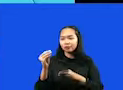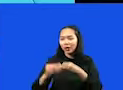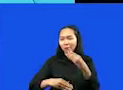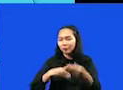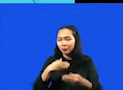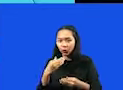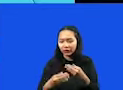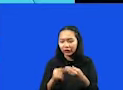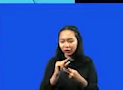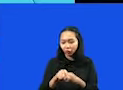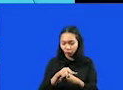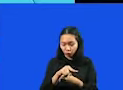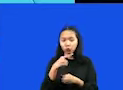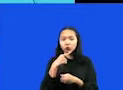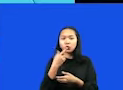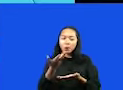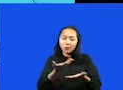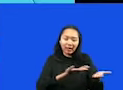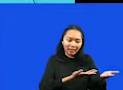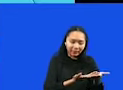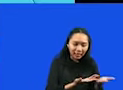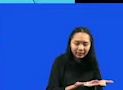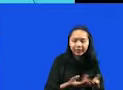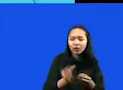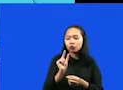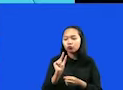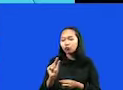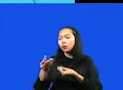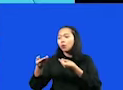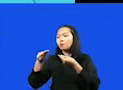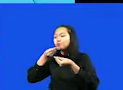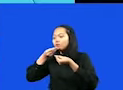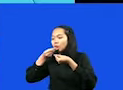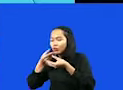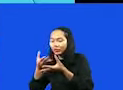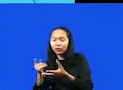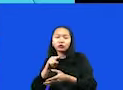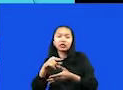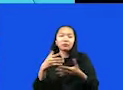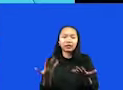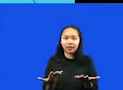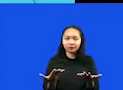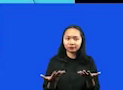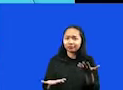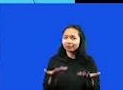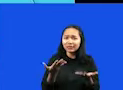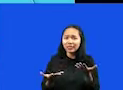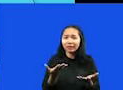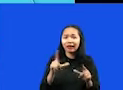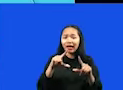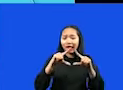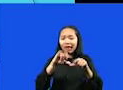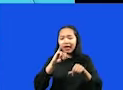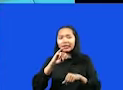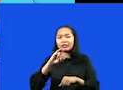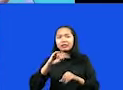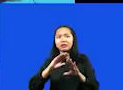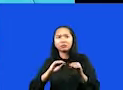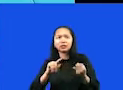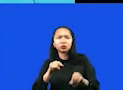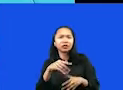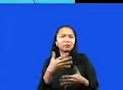pewartaan untuk pelayanan nah seperti itu jadi cara kerja Ai ini sebenarnya meniru